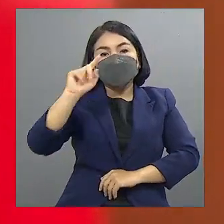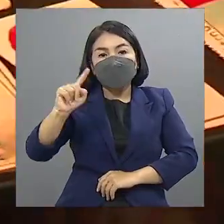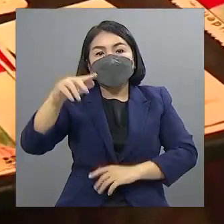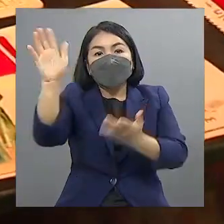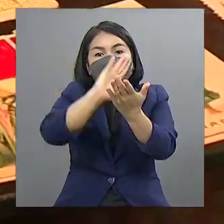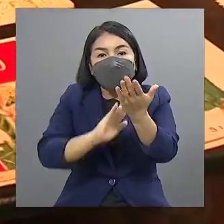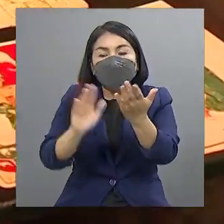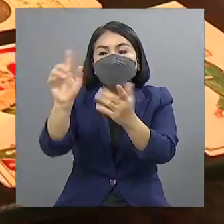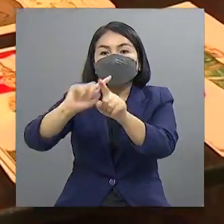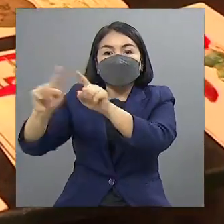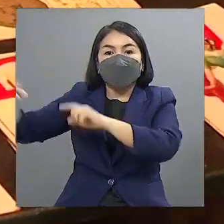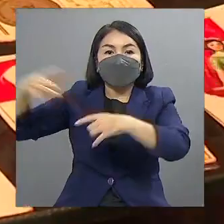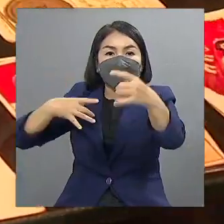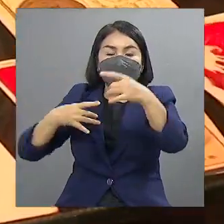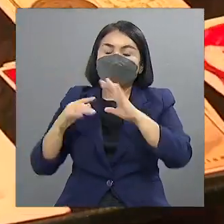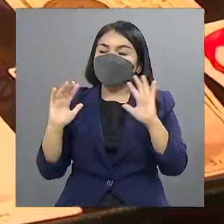ติเลย